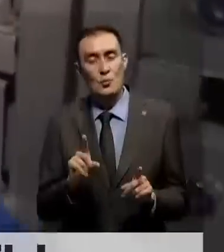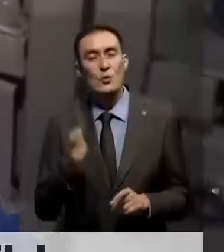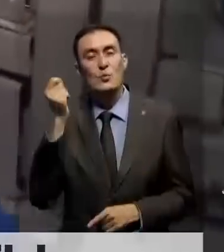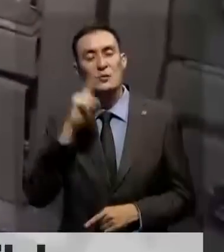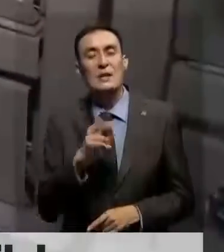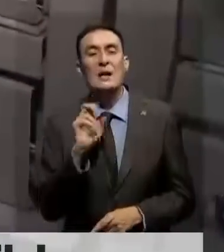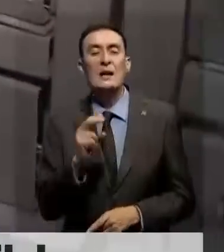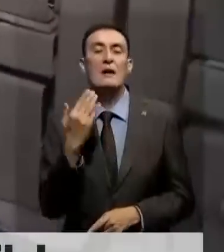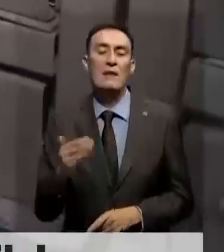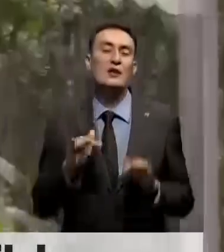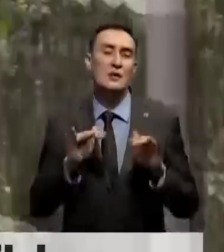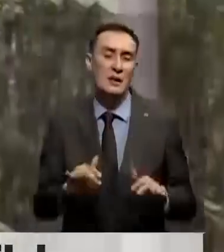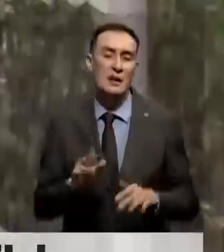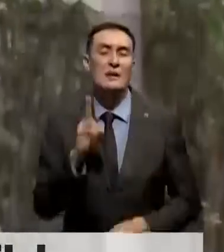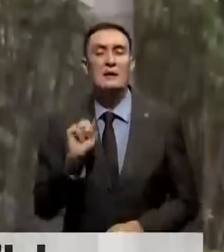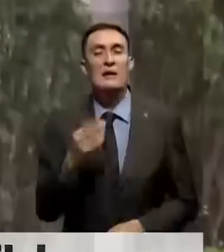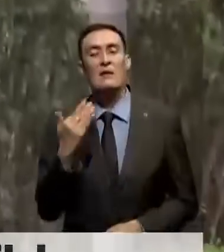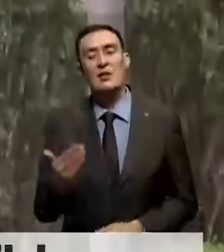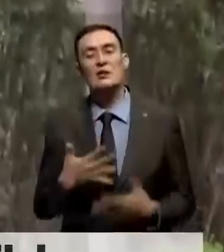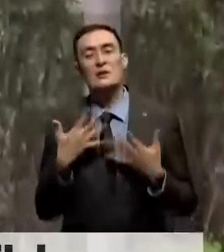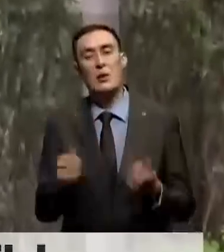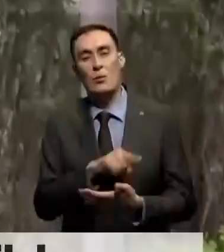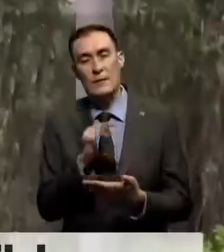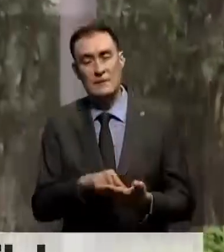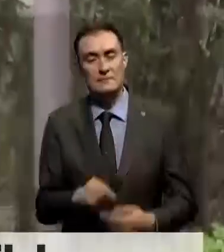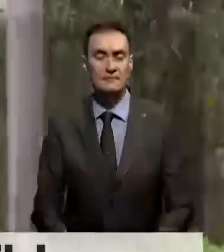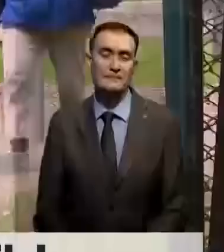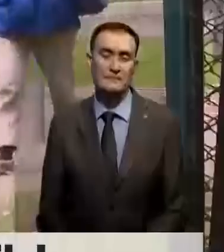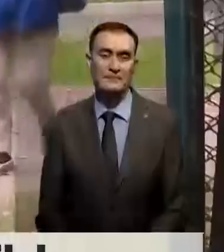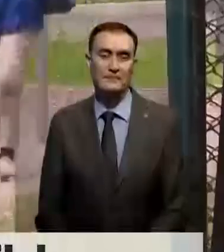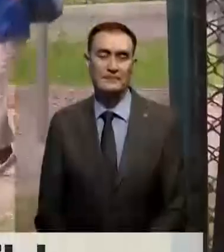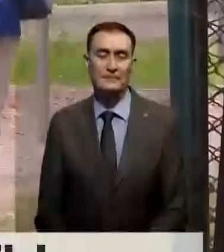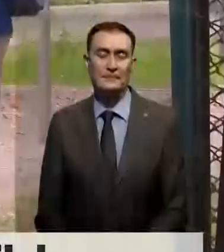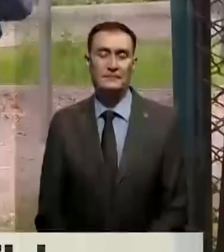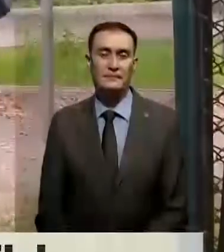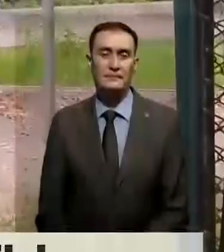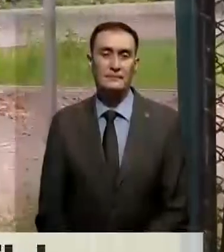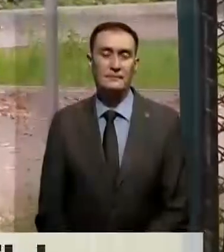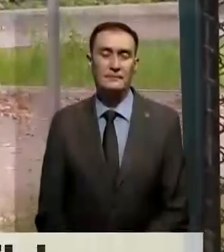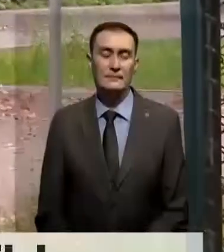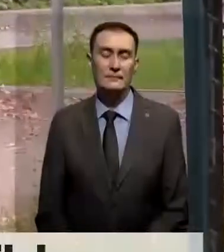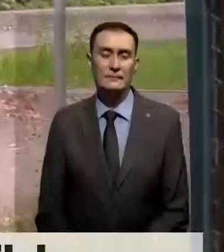о делах и здоровье. Алма Уразбаева, Карлыгаш Минаякова, Радик Джакупов, Хабар 24, Алматы.